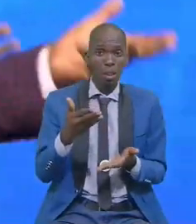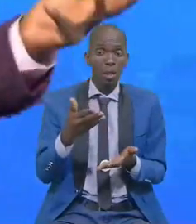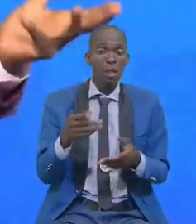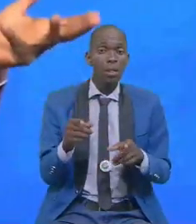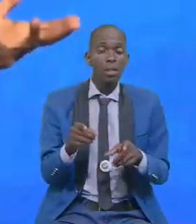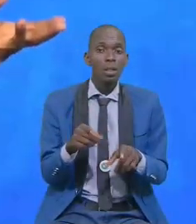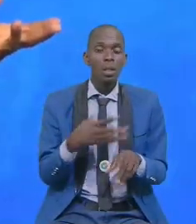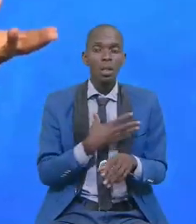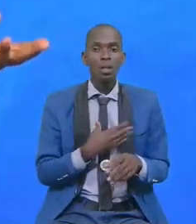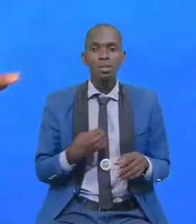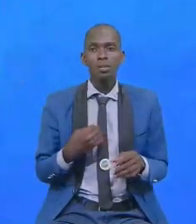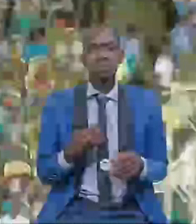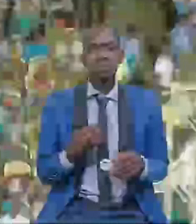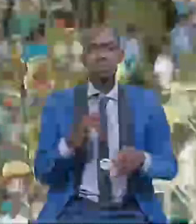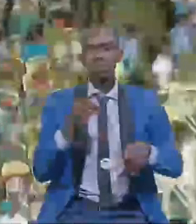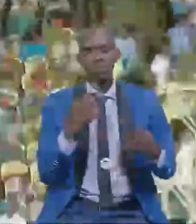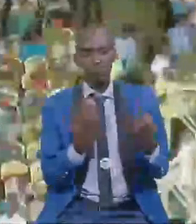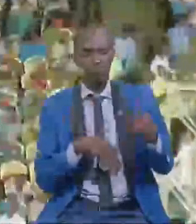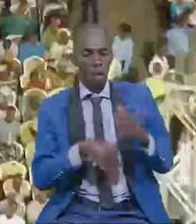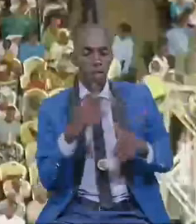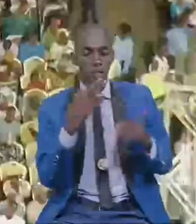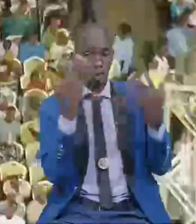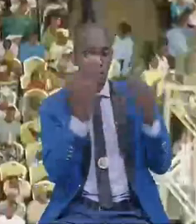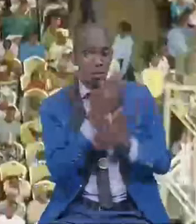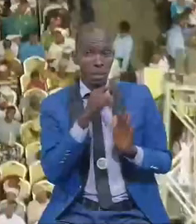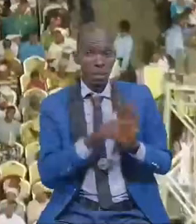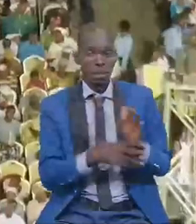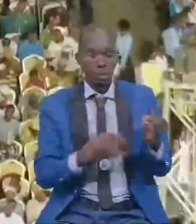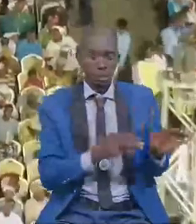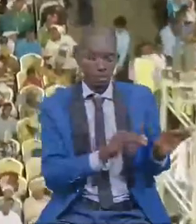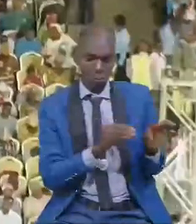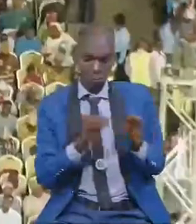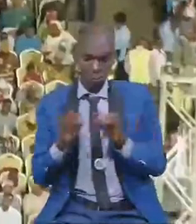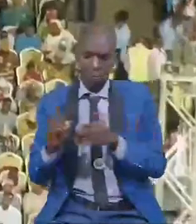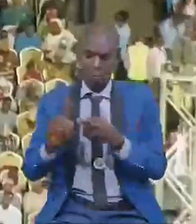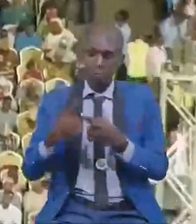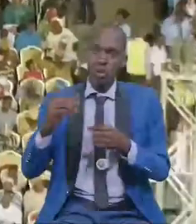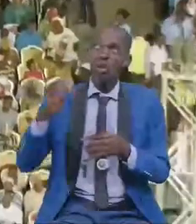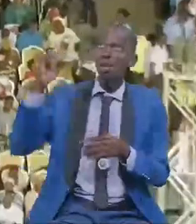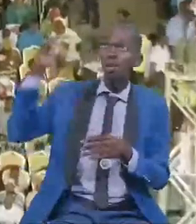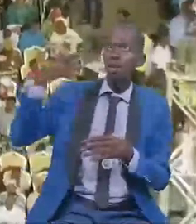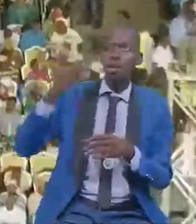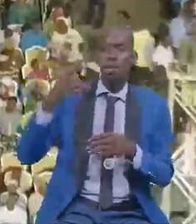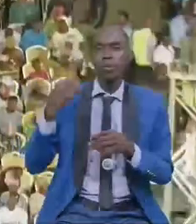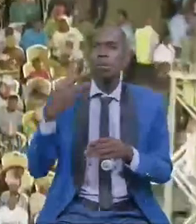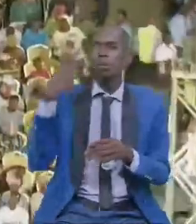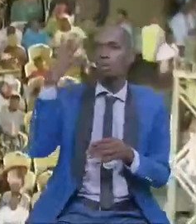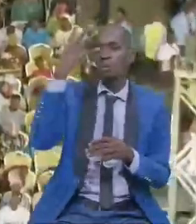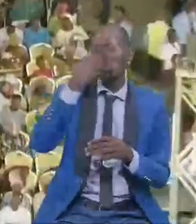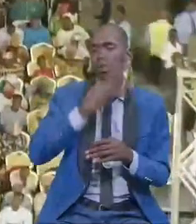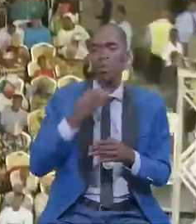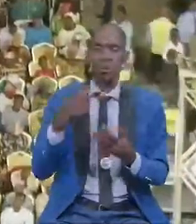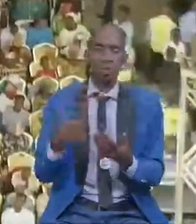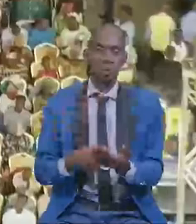je sors des ténèbres et je viens à la lumière de l'évangile glorieux du